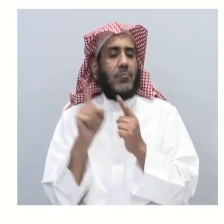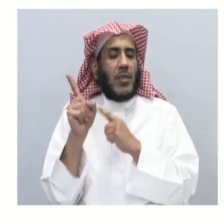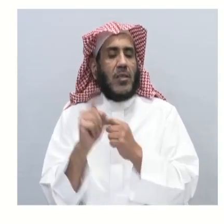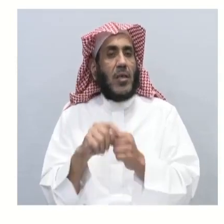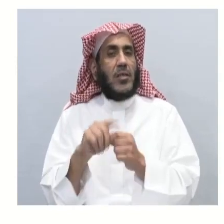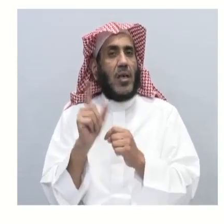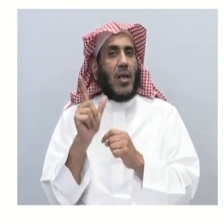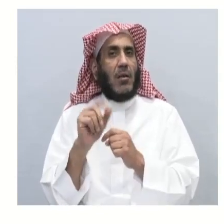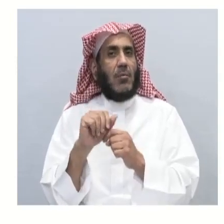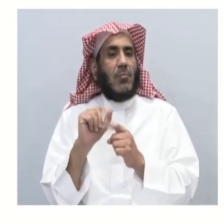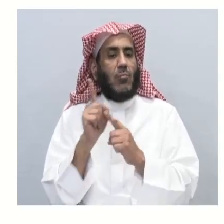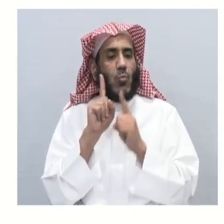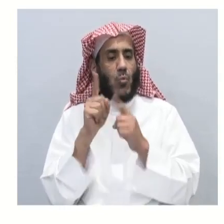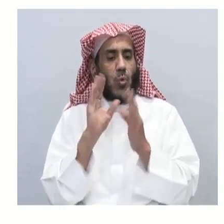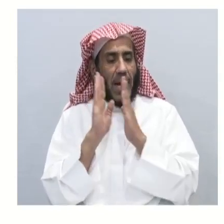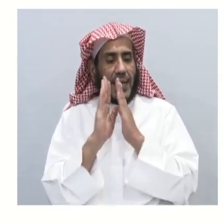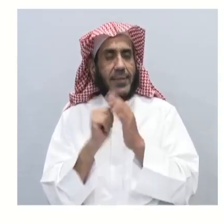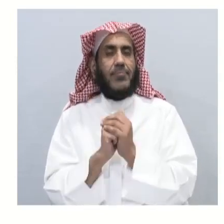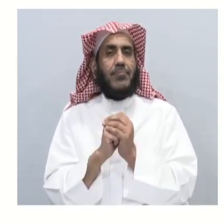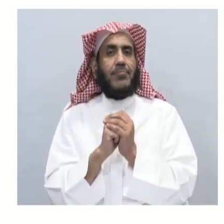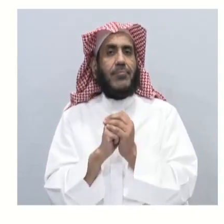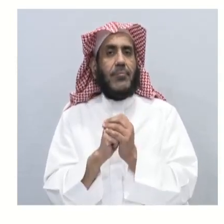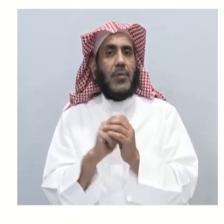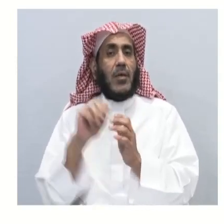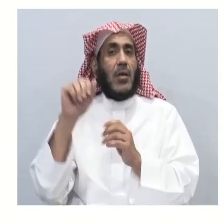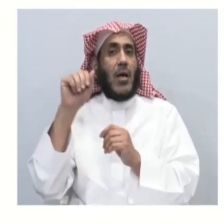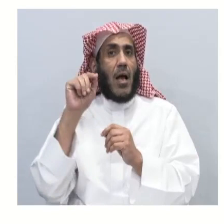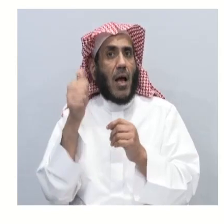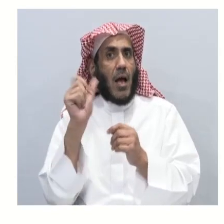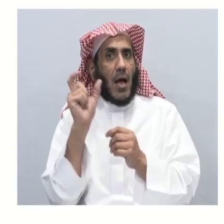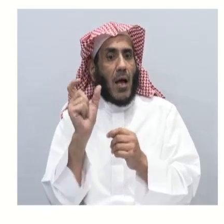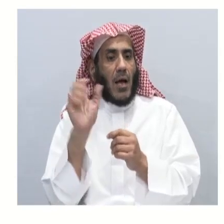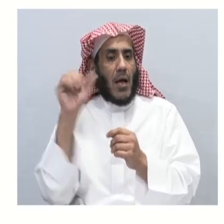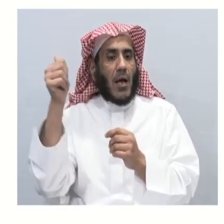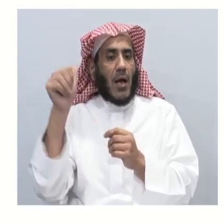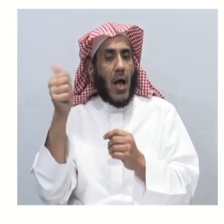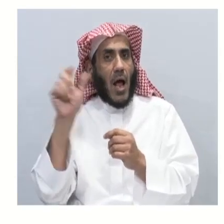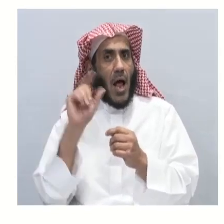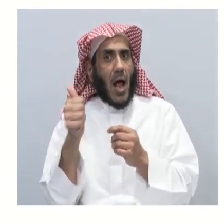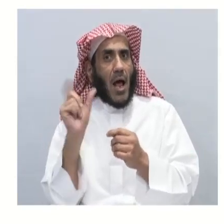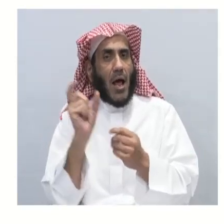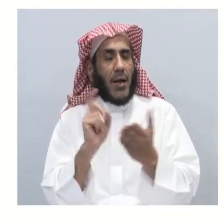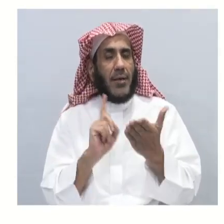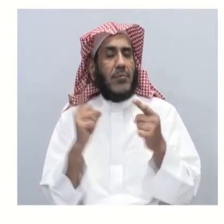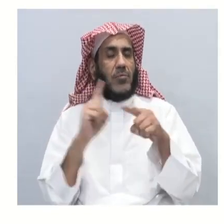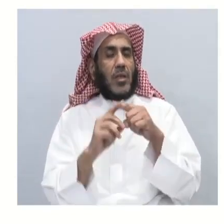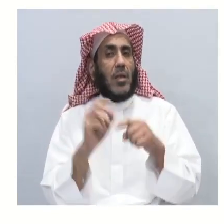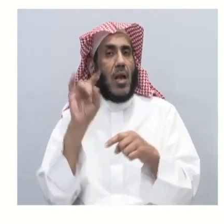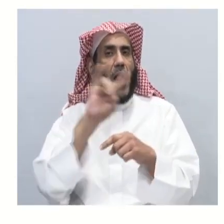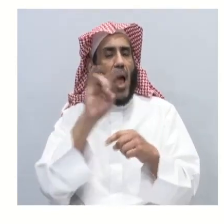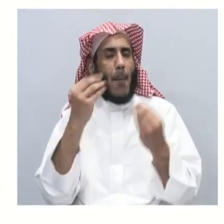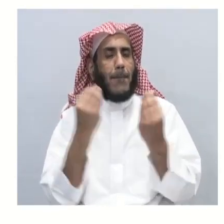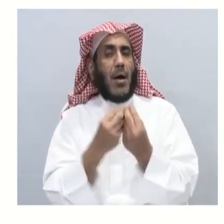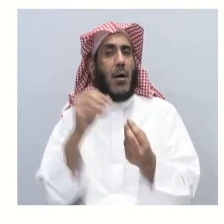تكتب بهذا الشكل. نركز هنا، أن لا عند الكتابة